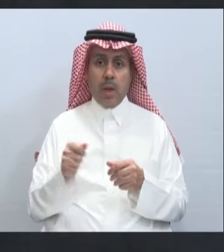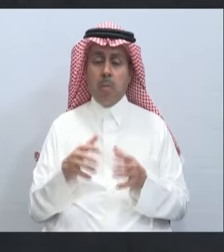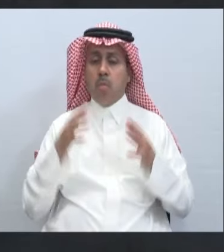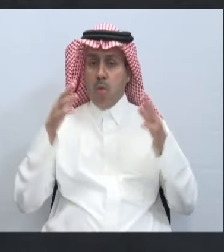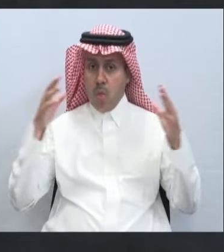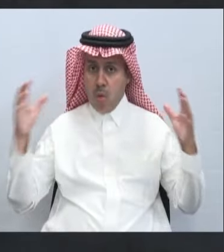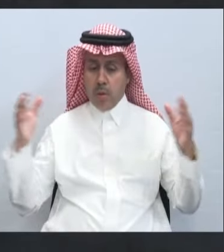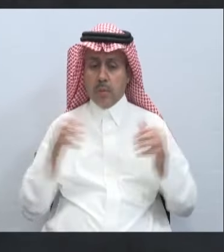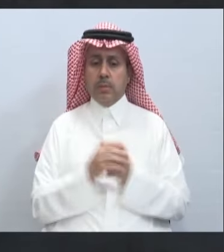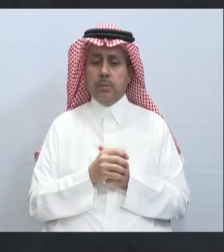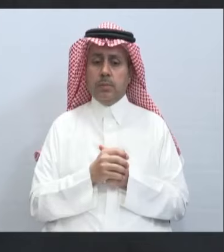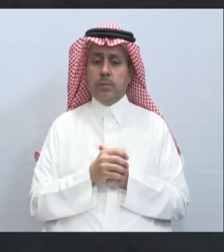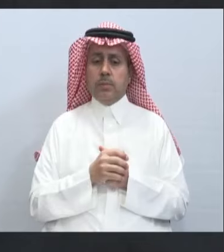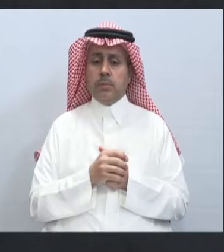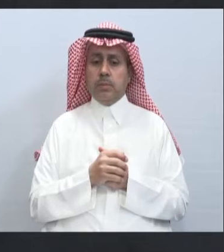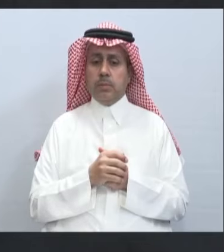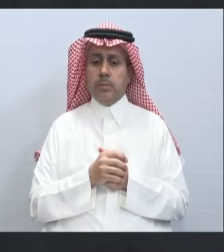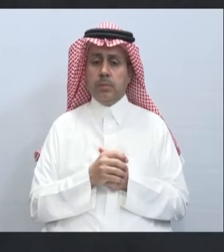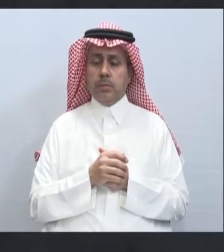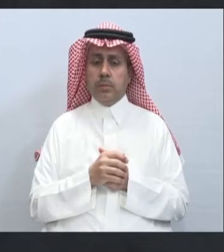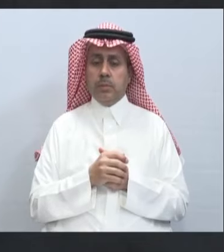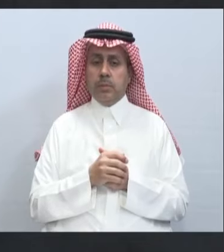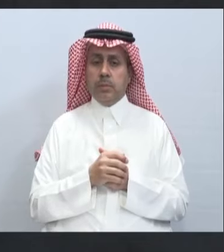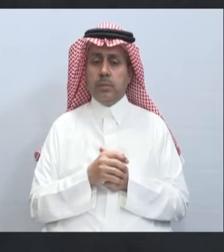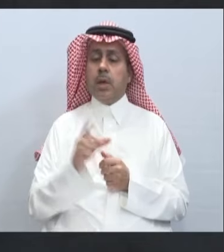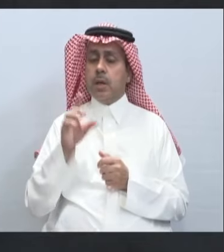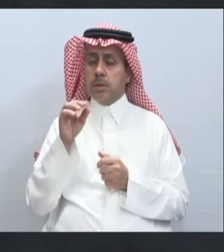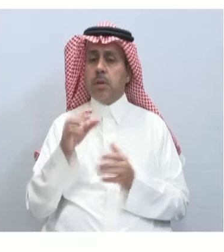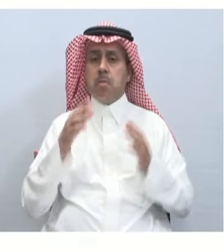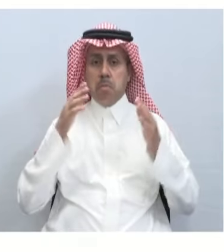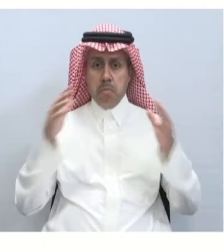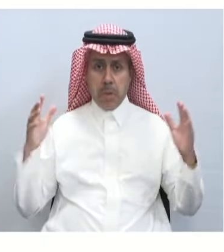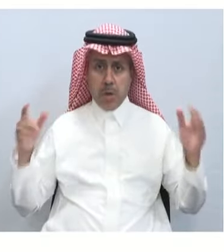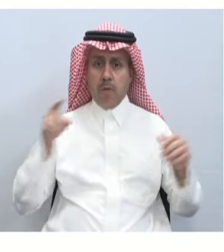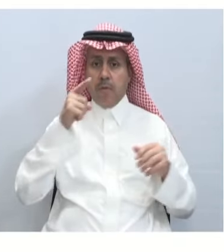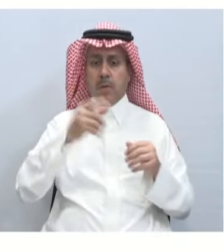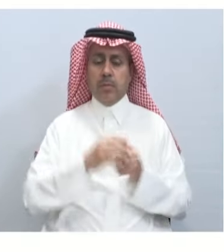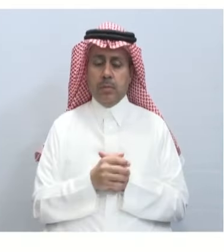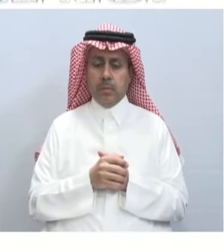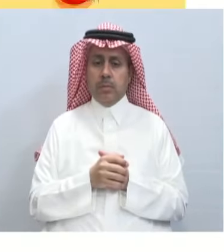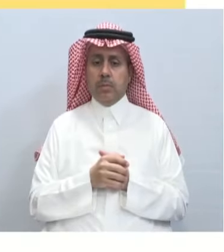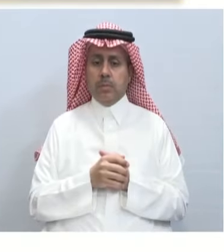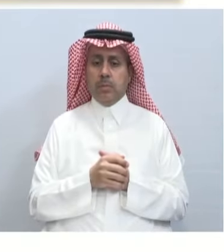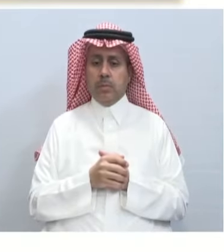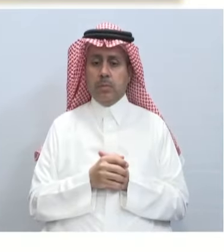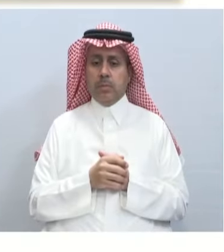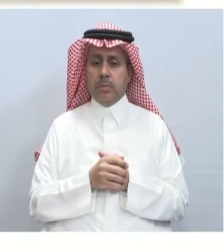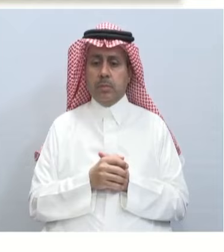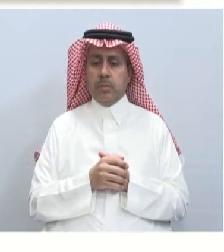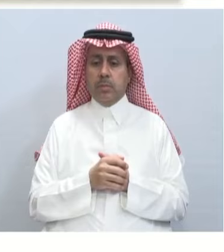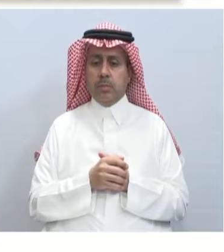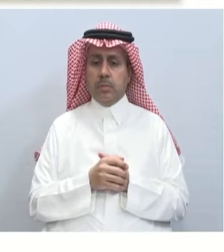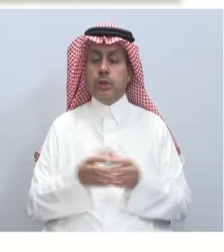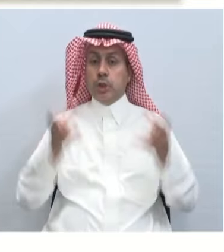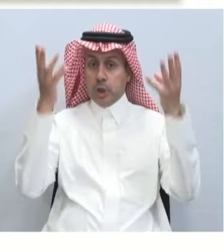كثيره جميل رائع احسنتم بارك الله فيكم هذه بعض الامور التي